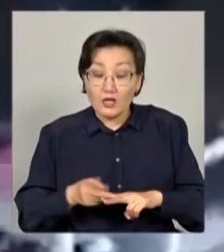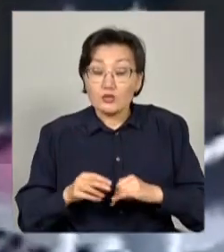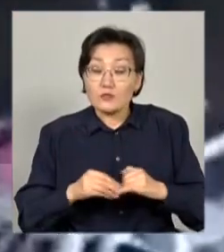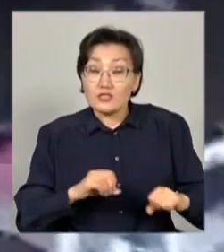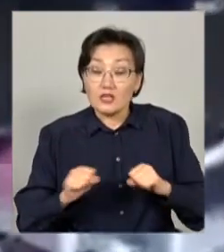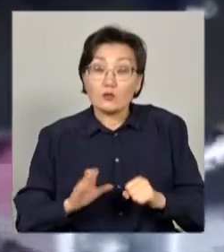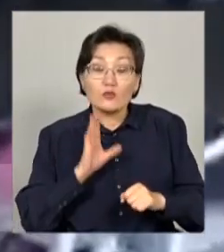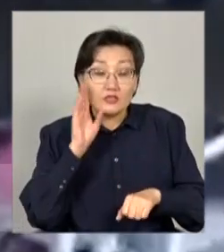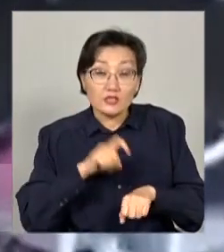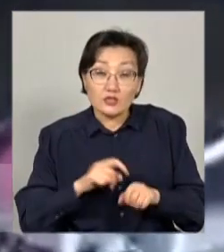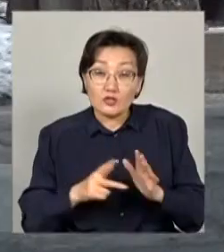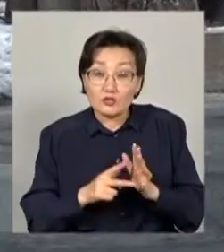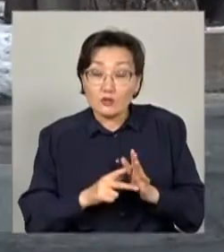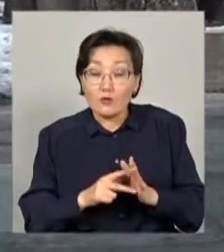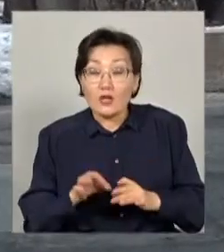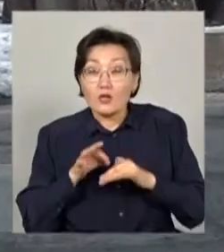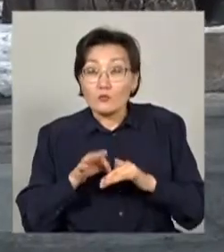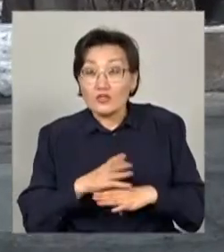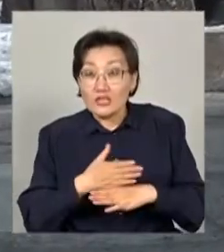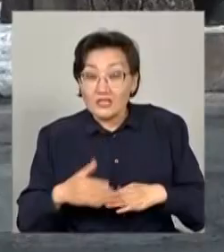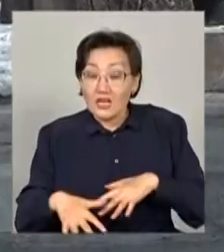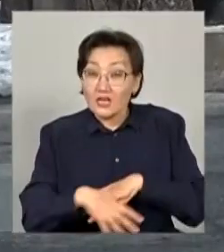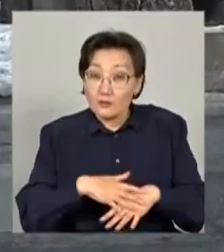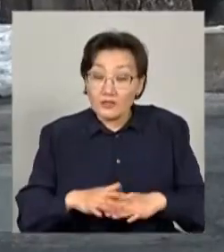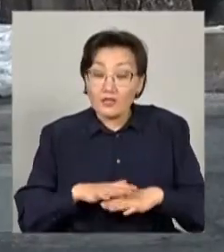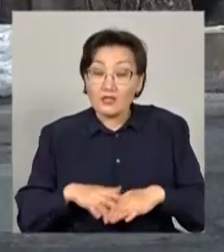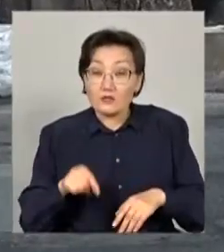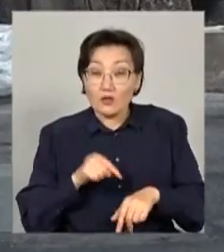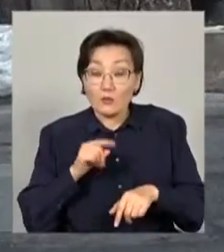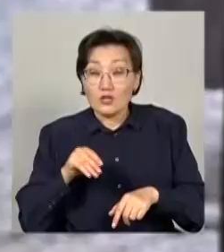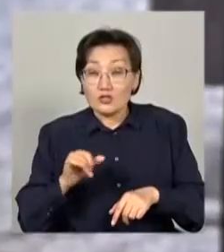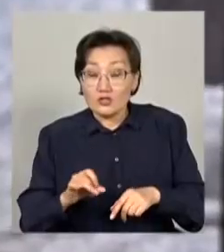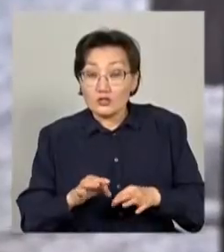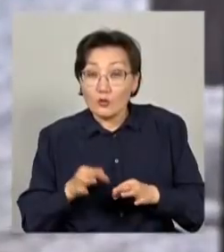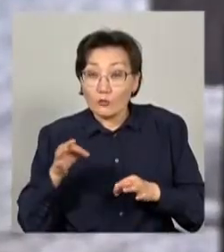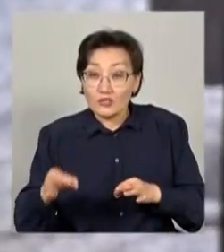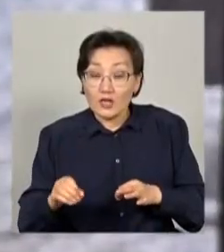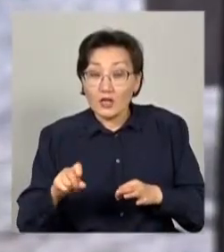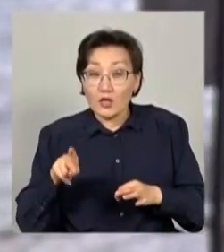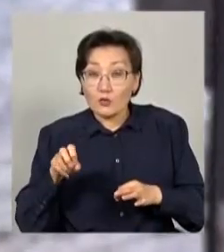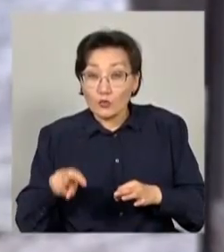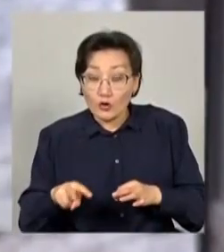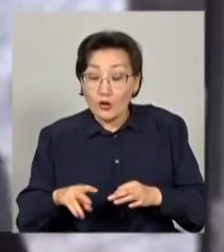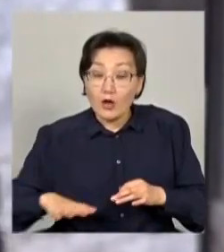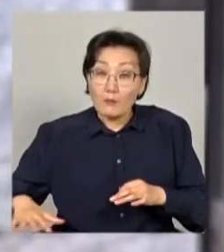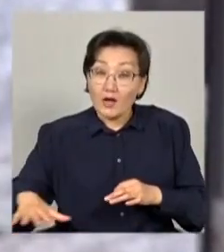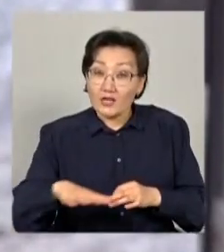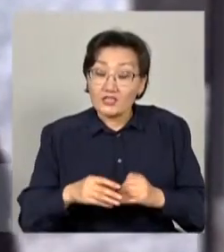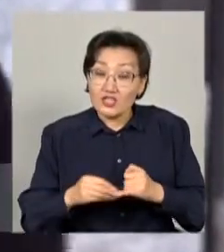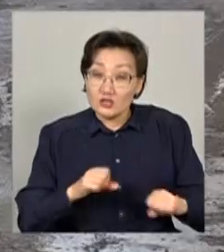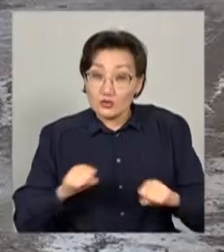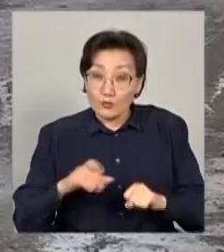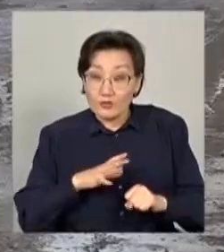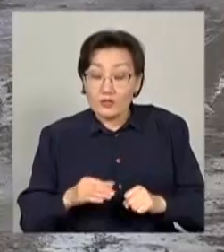дүмпуді таңғы сағат 8-ден өте Алматы халқы да сезінді. Сондай ақ Жетісу облысының Алакөл маңында да жер сілкінген анықталды.